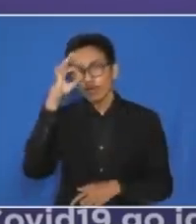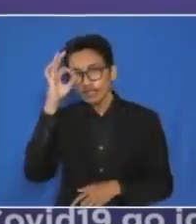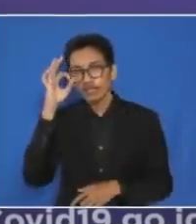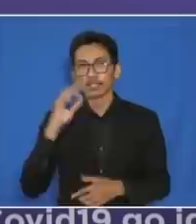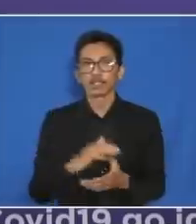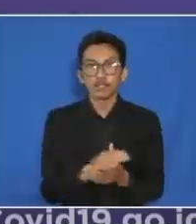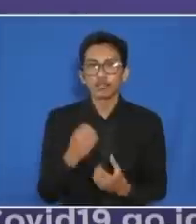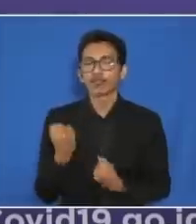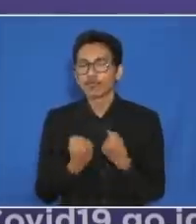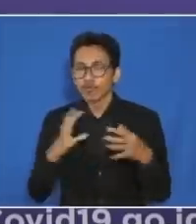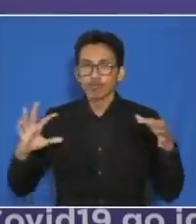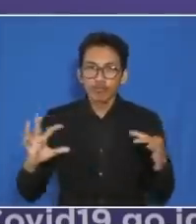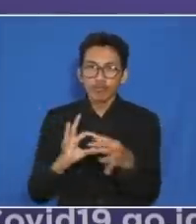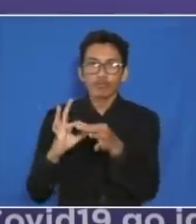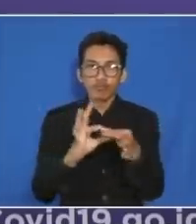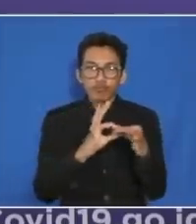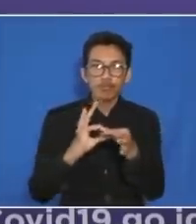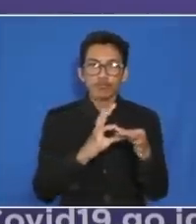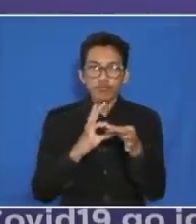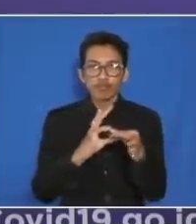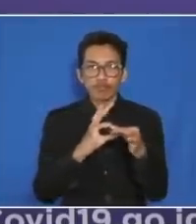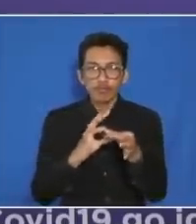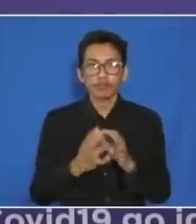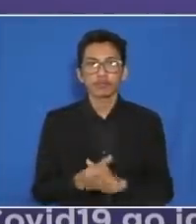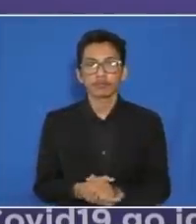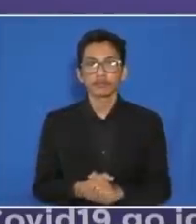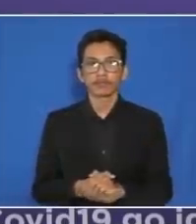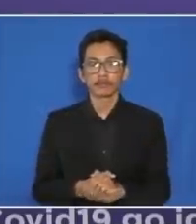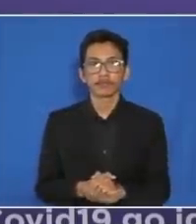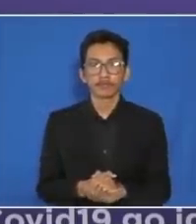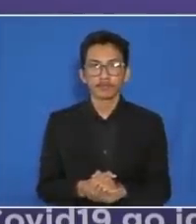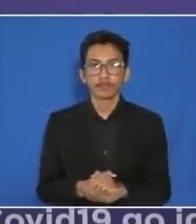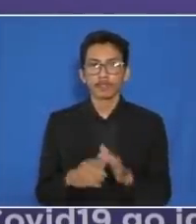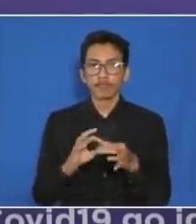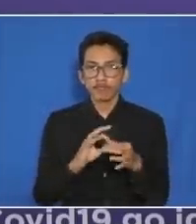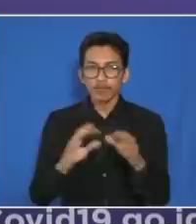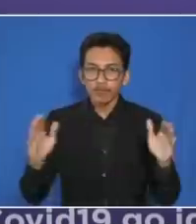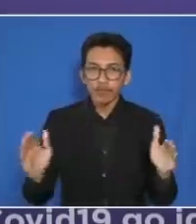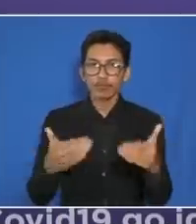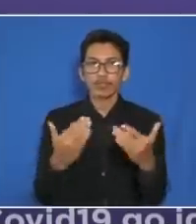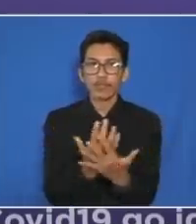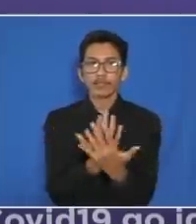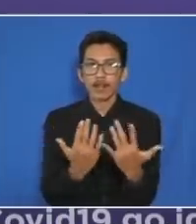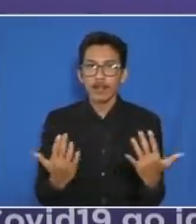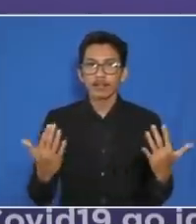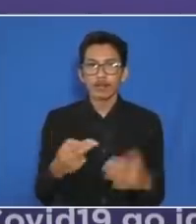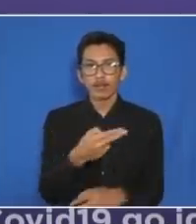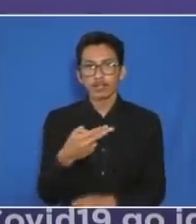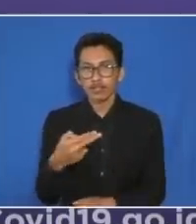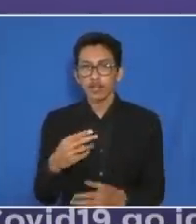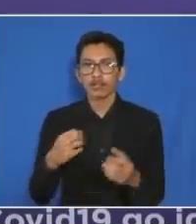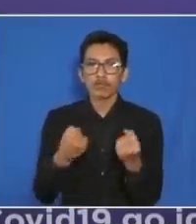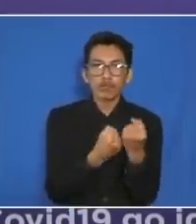yang terus bersama menjaga dan mengayomi masyarakat seluruh Indonesia yang terus